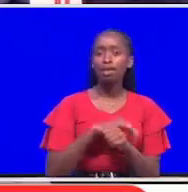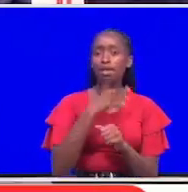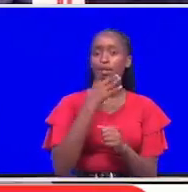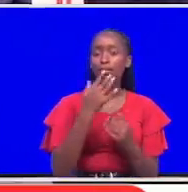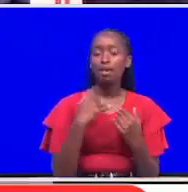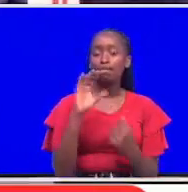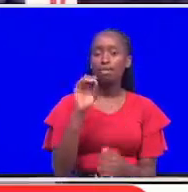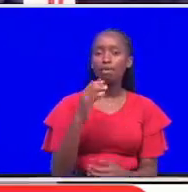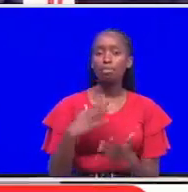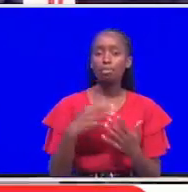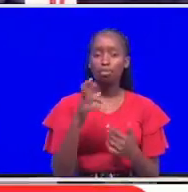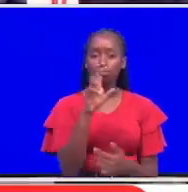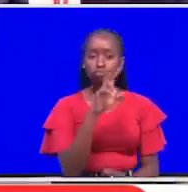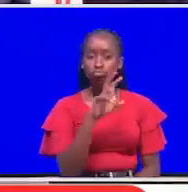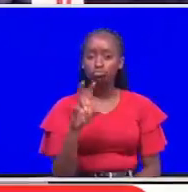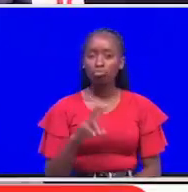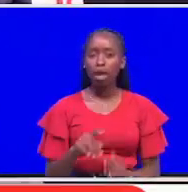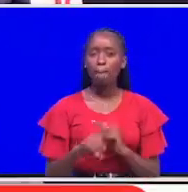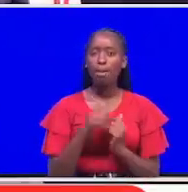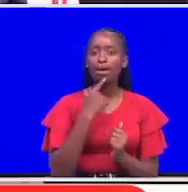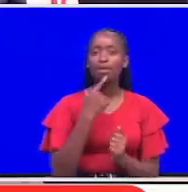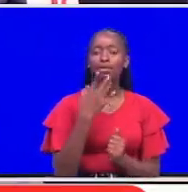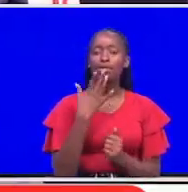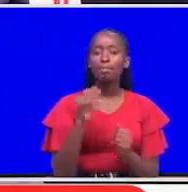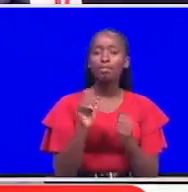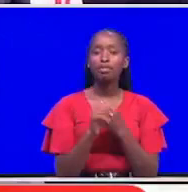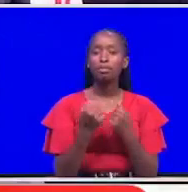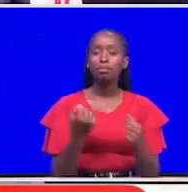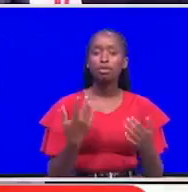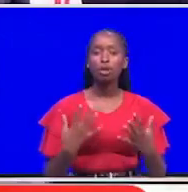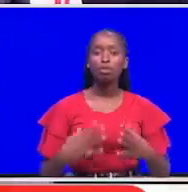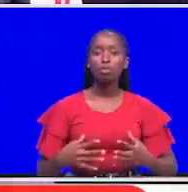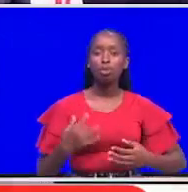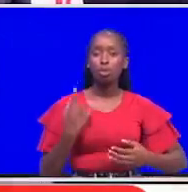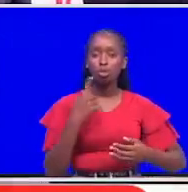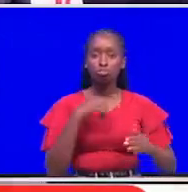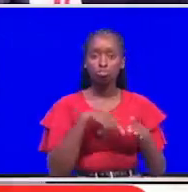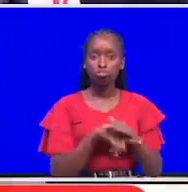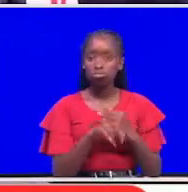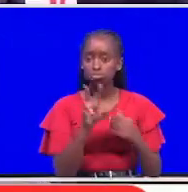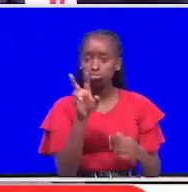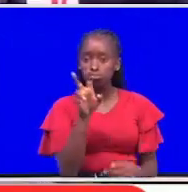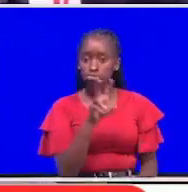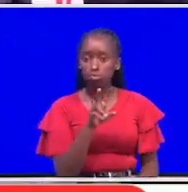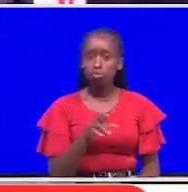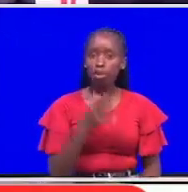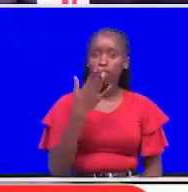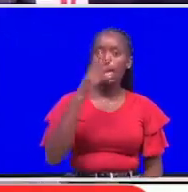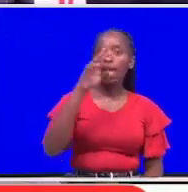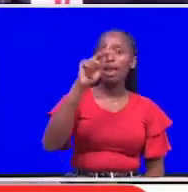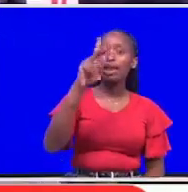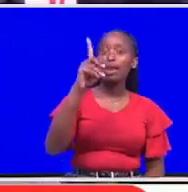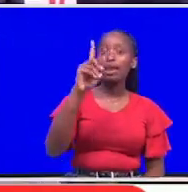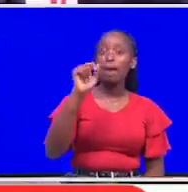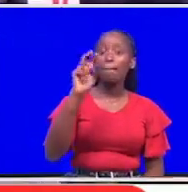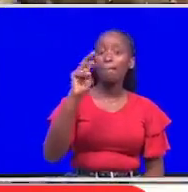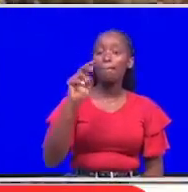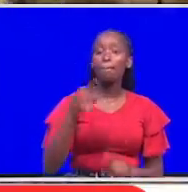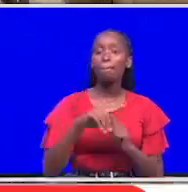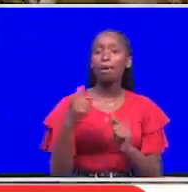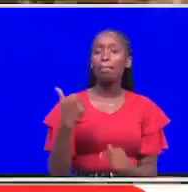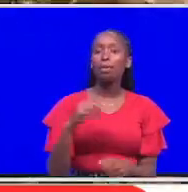wametafuta, wamesema hapatikani. Sasa watu wa mikono tena ndio wameingia sasa kwa dampu, wanajaribu kumtafuta lakini bado